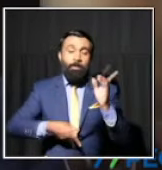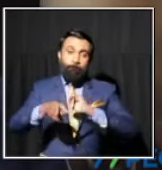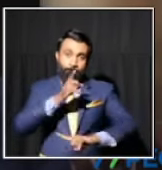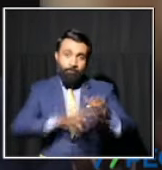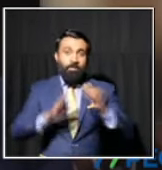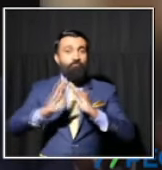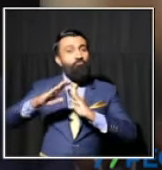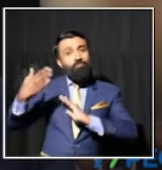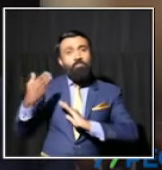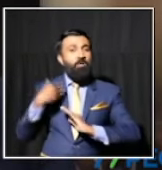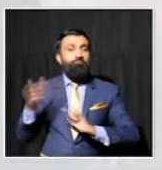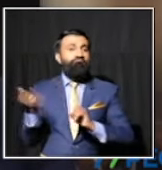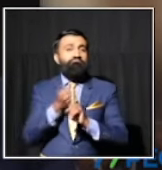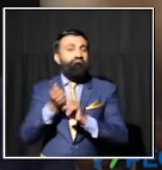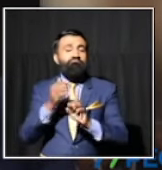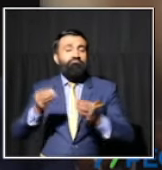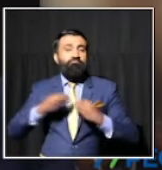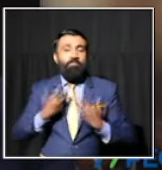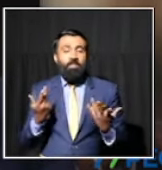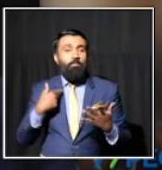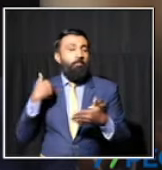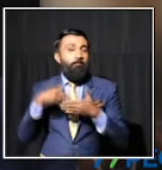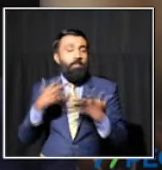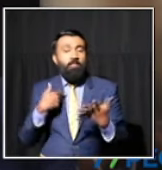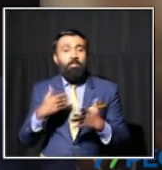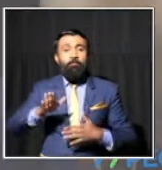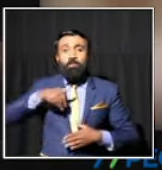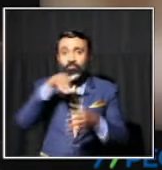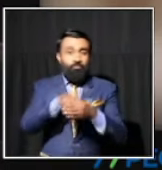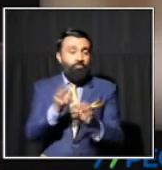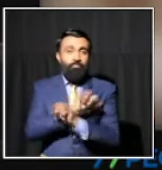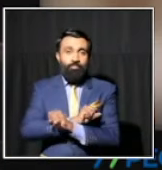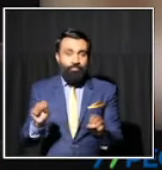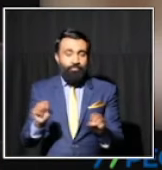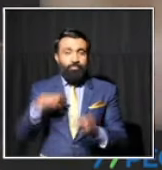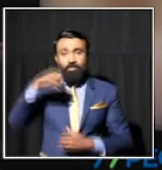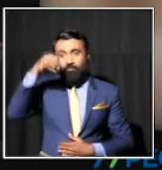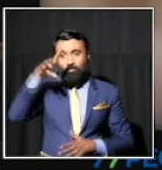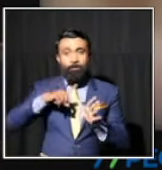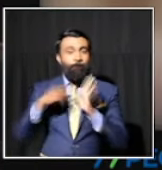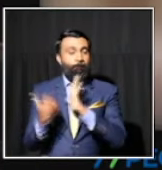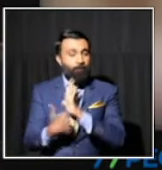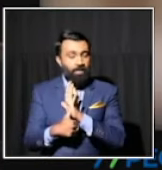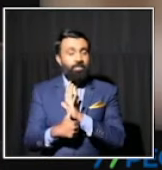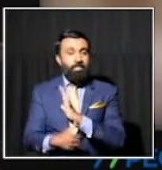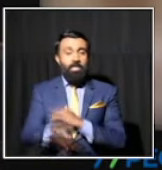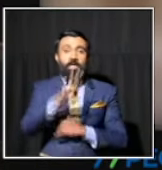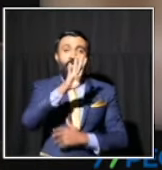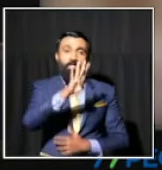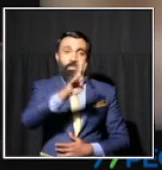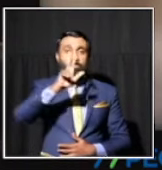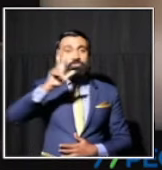වෙනත් කවුරුවත් මට බලපෑම් කරන්න එන්නෙත් නැහැ. වෙනත් කවුරුවත් මැදිහත් වීම කරන්න එන්නෙත් නැහැ. විදුලි බල පනතේ 43 වෙනි වගන්තියේ තියෙනවා